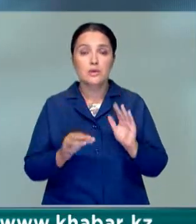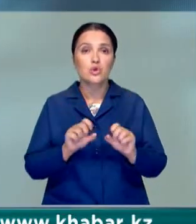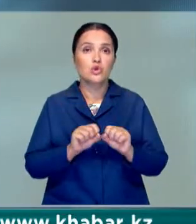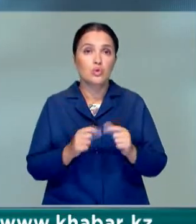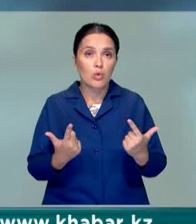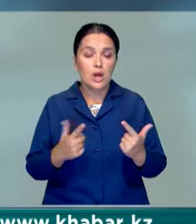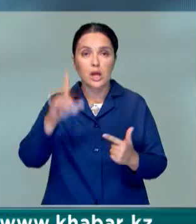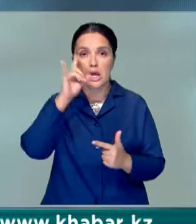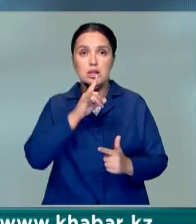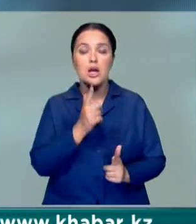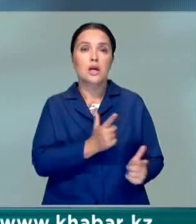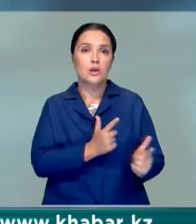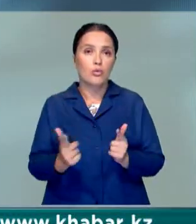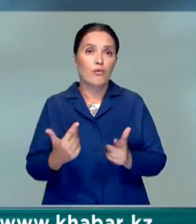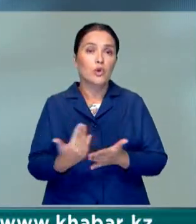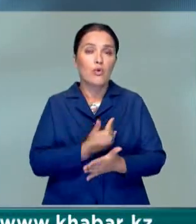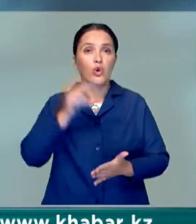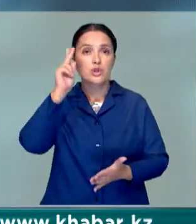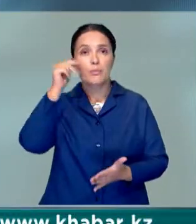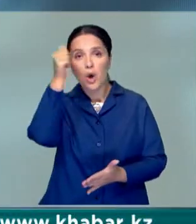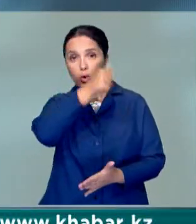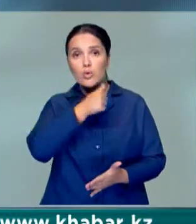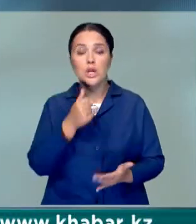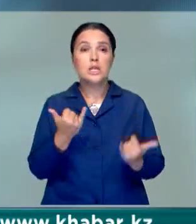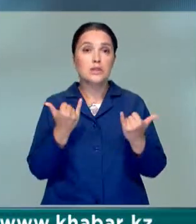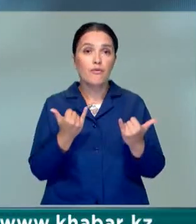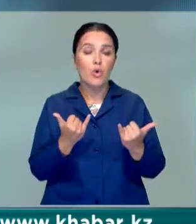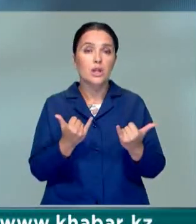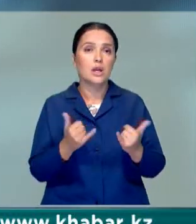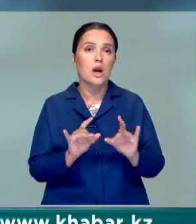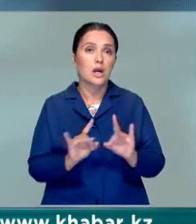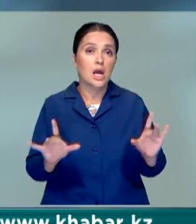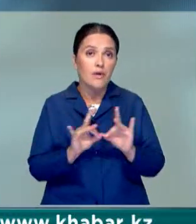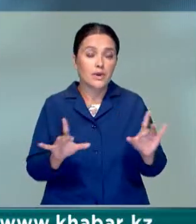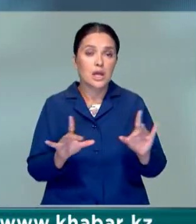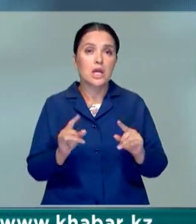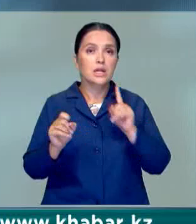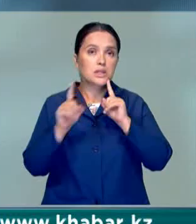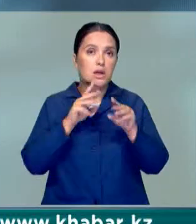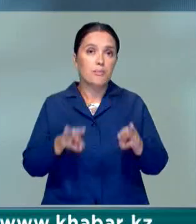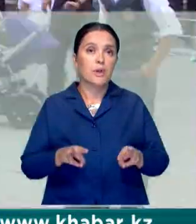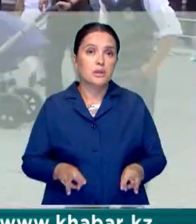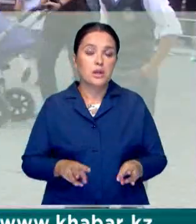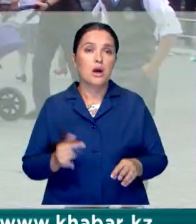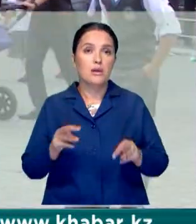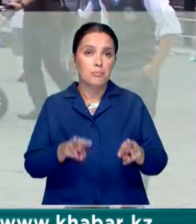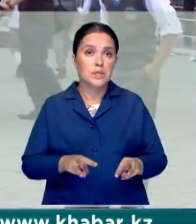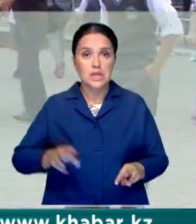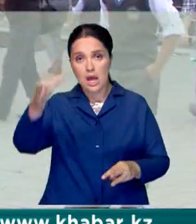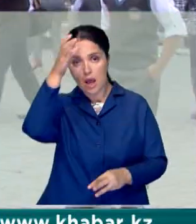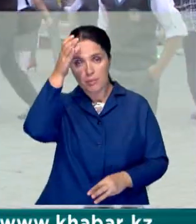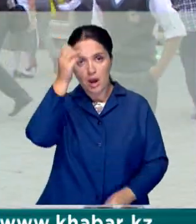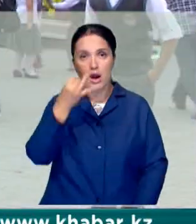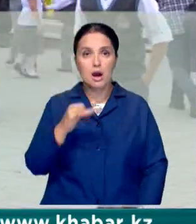школ страны готовы к новому учебному году. Об этом сегодня говорили на заседании правительства. Как отметил министр